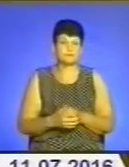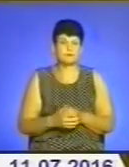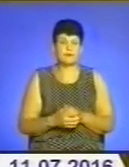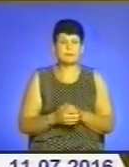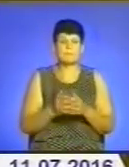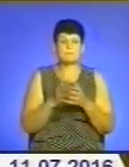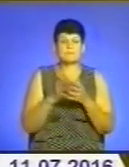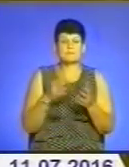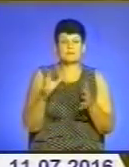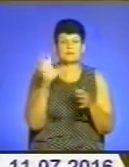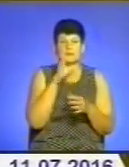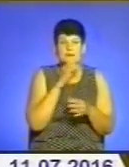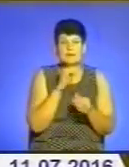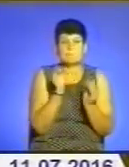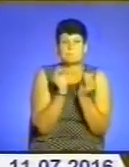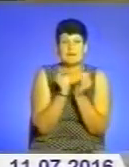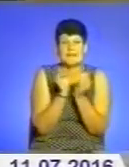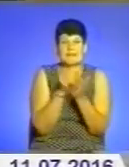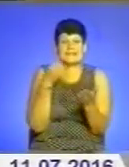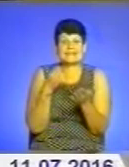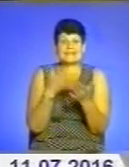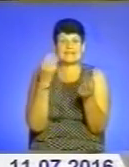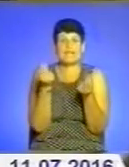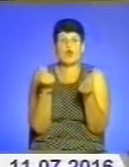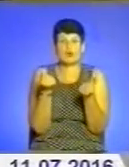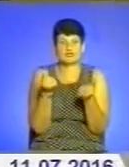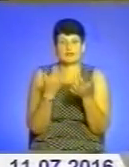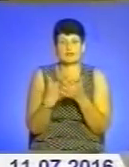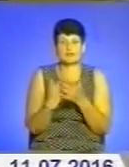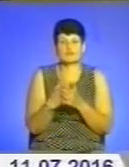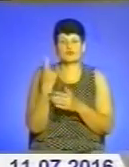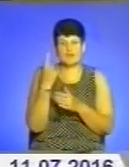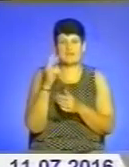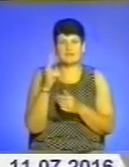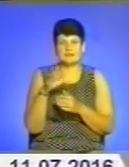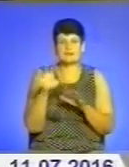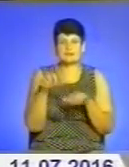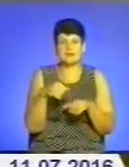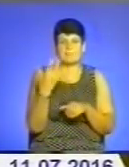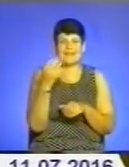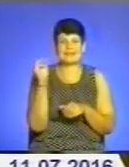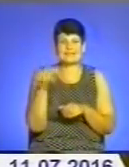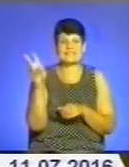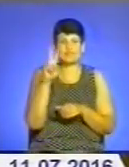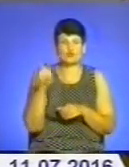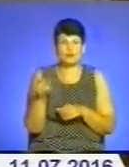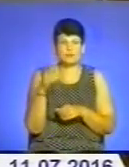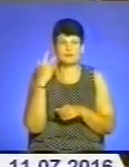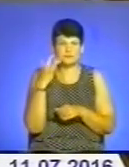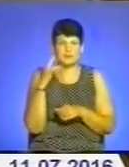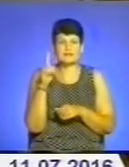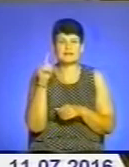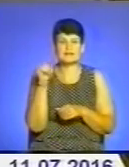зловмисники надавали цінним негабаритним речам і грошам. Приміром, з однієї квартири винесли 5 тисяч доларів США,